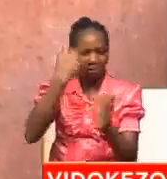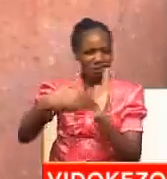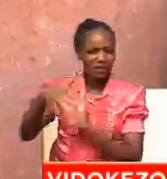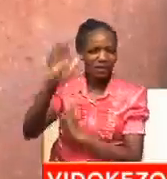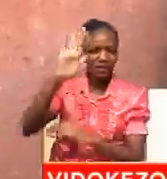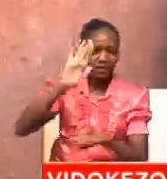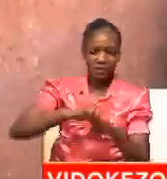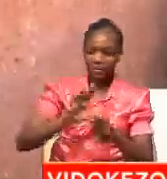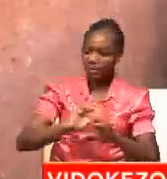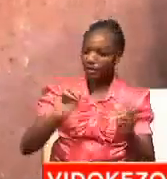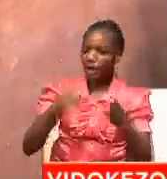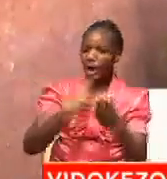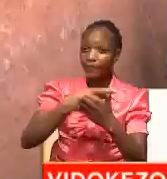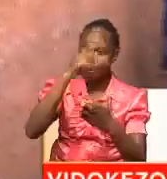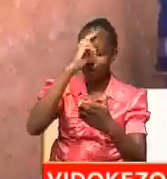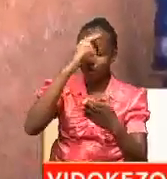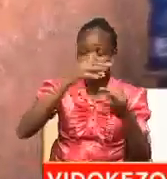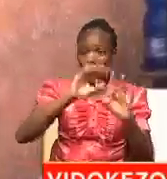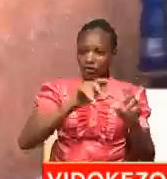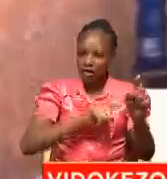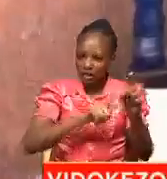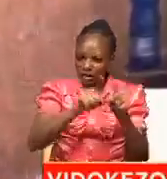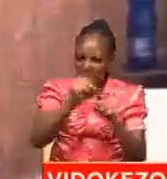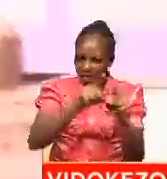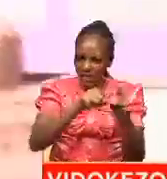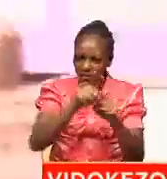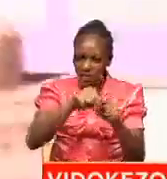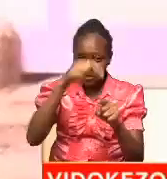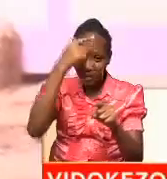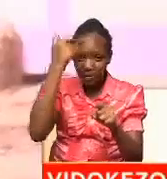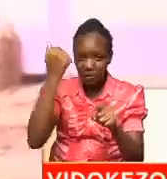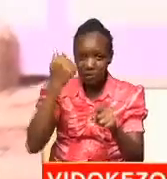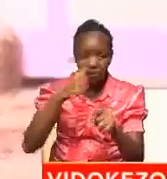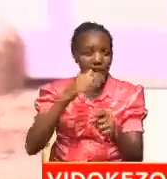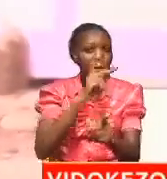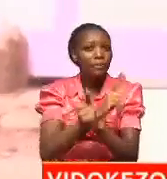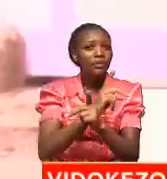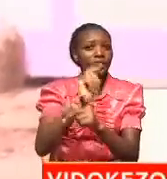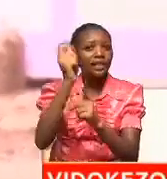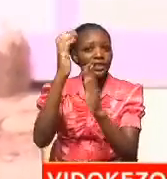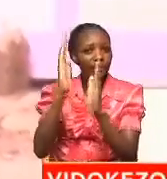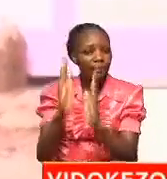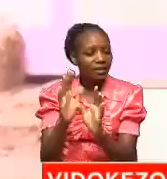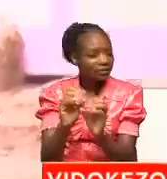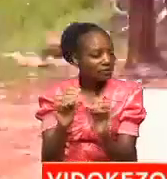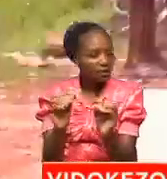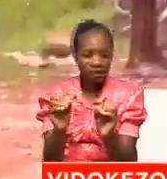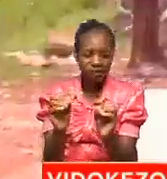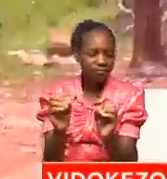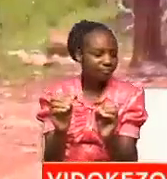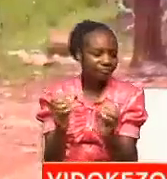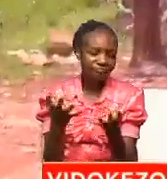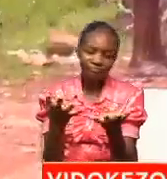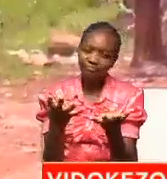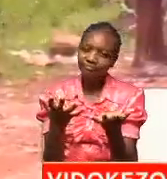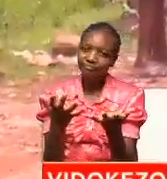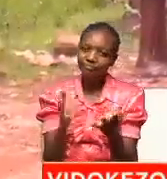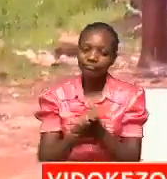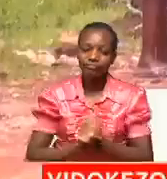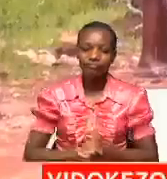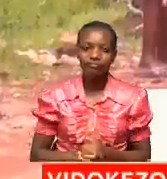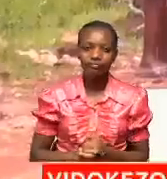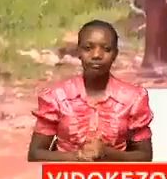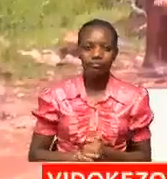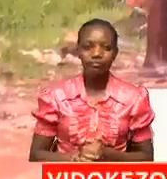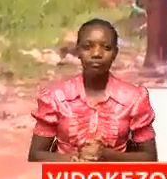polisi wakilaumiwa kwa kutolinda doria baada tu ya kuwafurusha wananchi ili kuwa manyumbani kabla ya saa